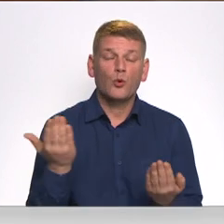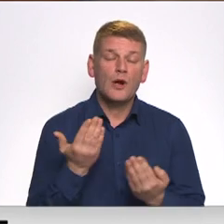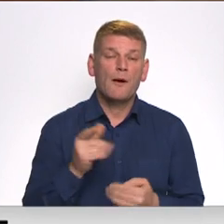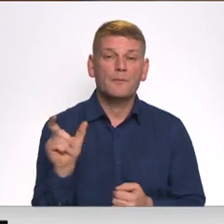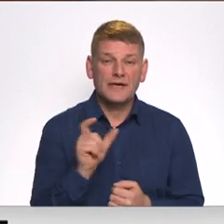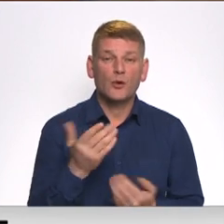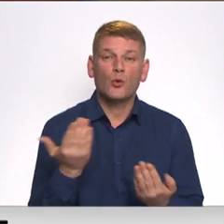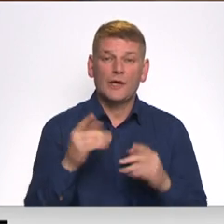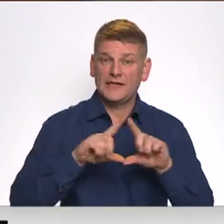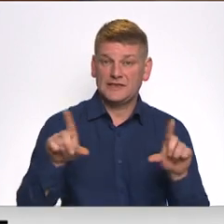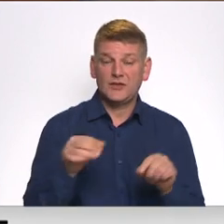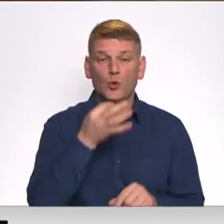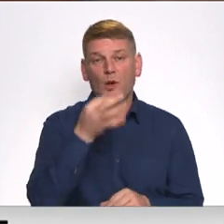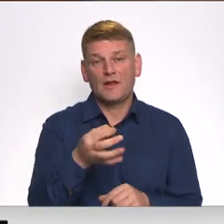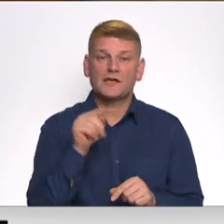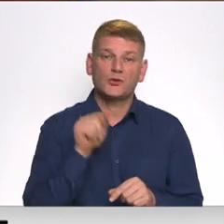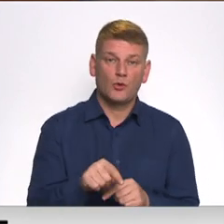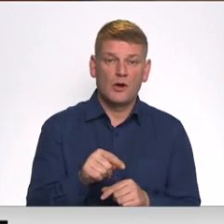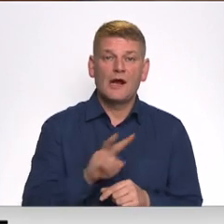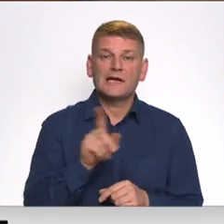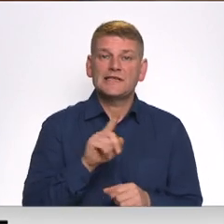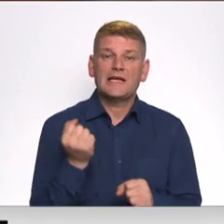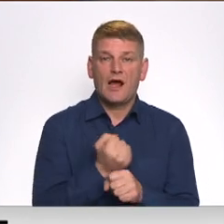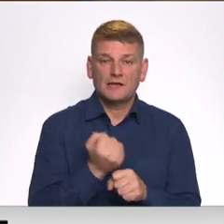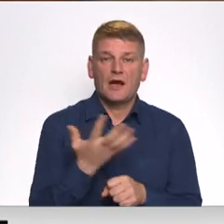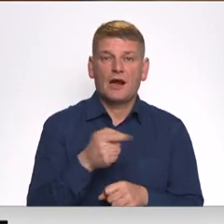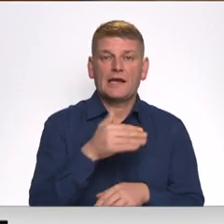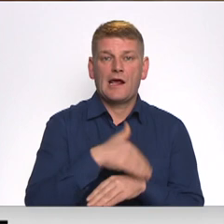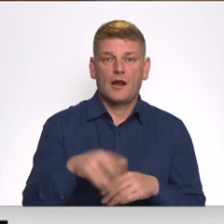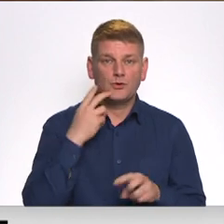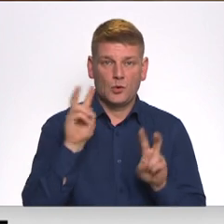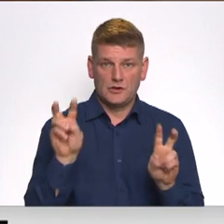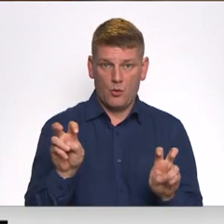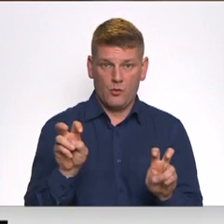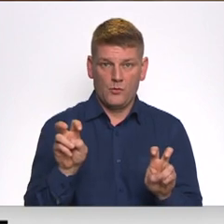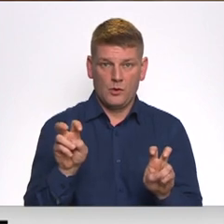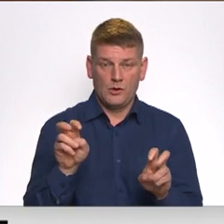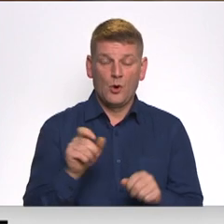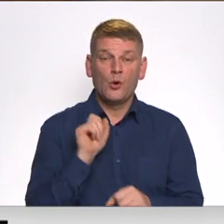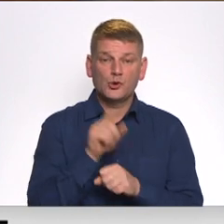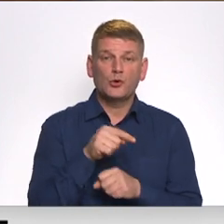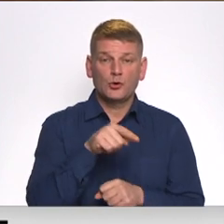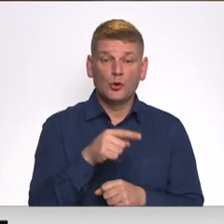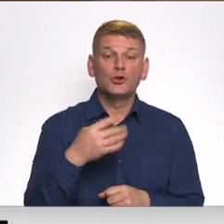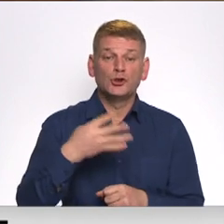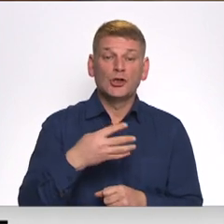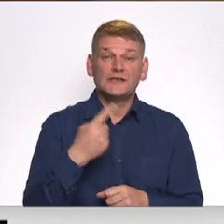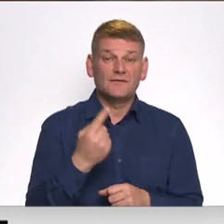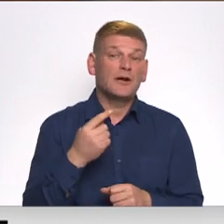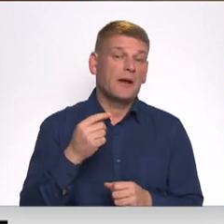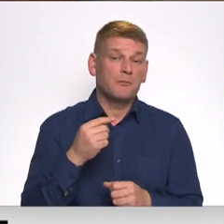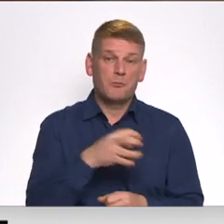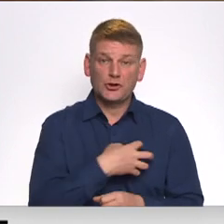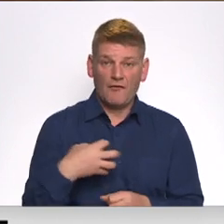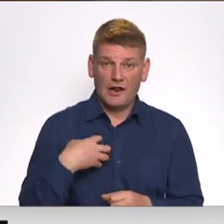brīdī, kura institūcija noteiks to, kas ir jādara šo ielas nosaukumu. Uzdot to 43 pašvaldībām, tā teikt,